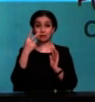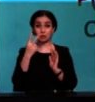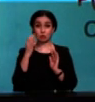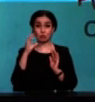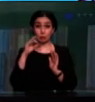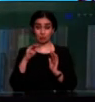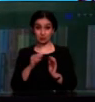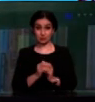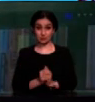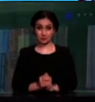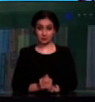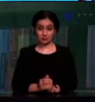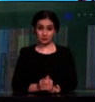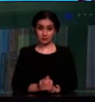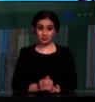0,32.